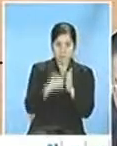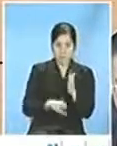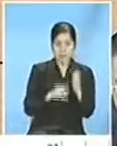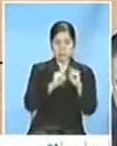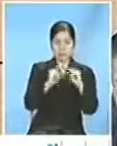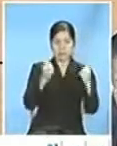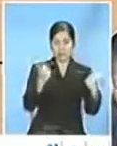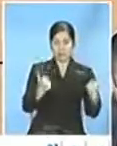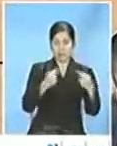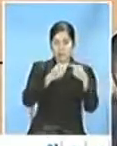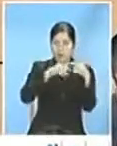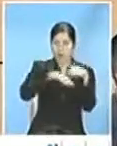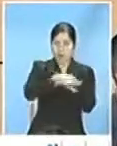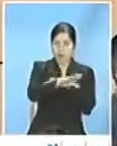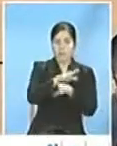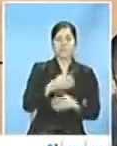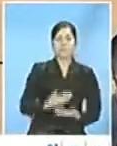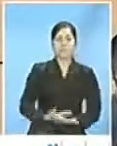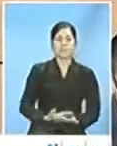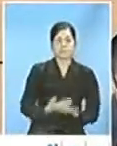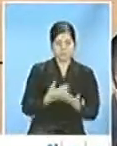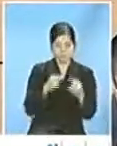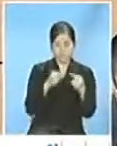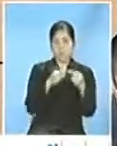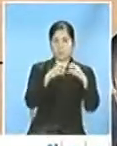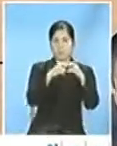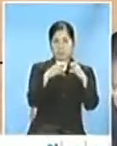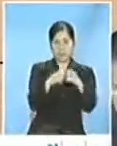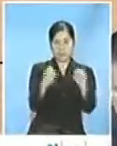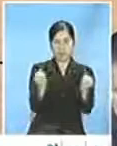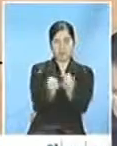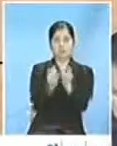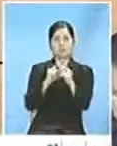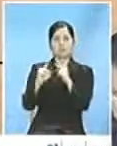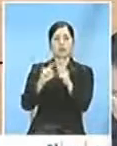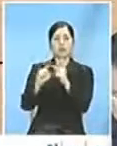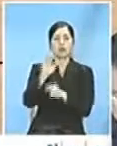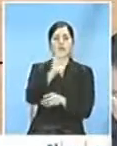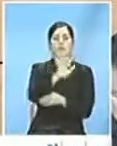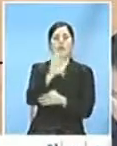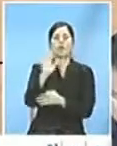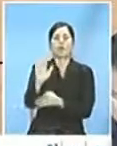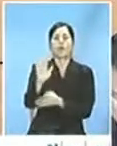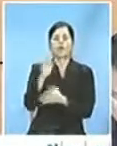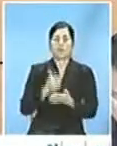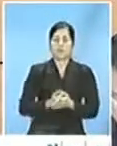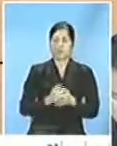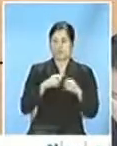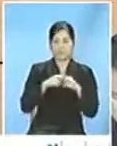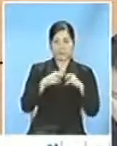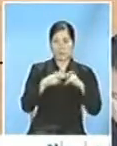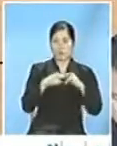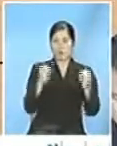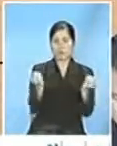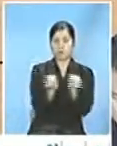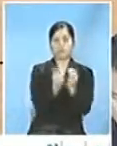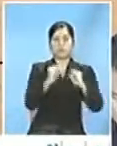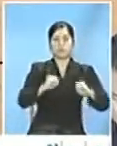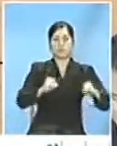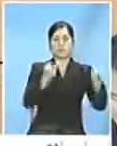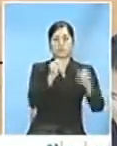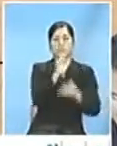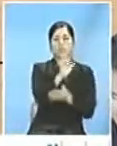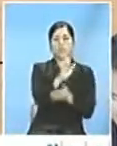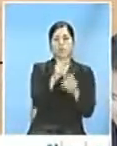อยู่ความเคลื่อนไหวเหล่านี้จึงนำมาซึ่งความขัดแย้งในสังคมไ